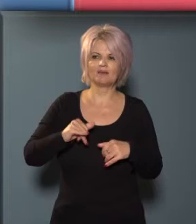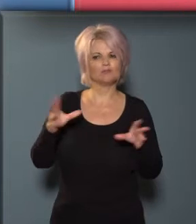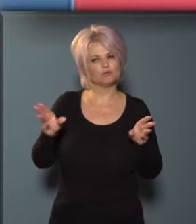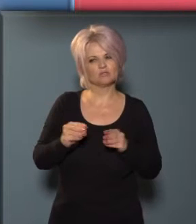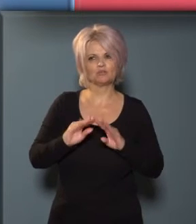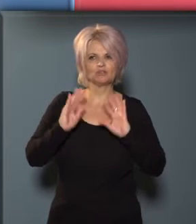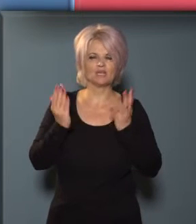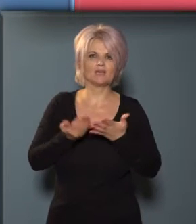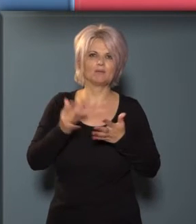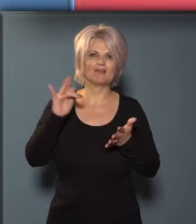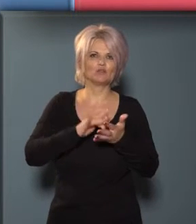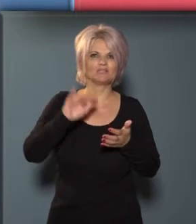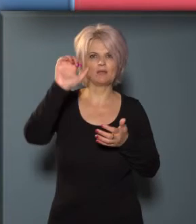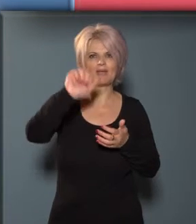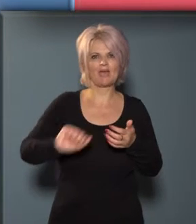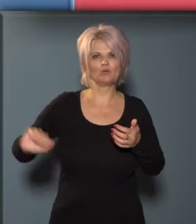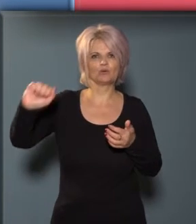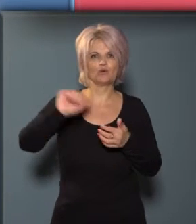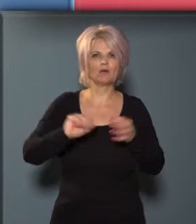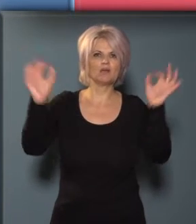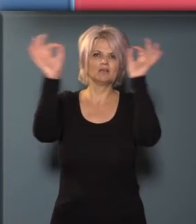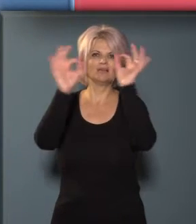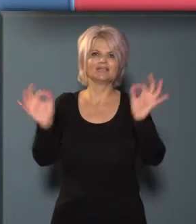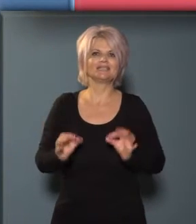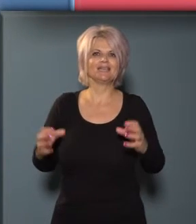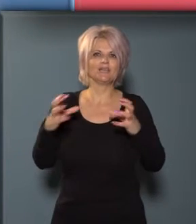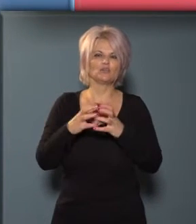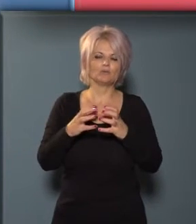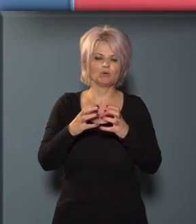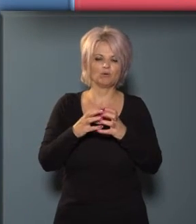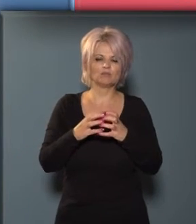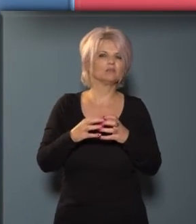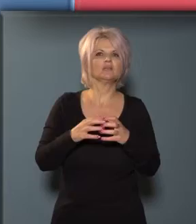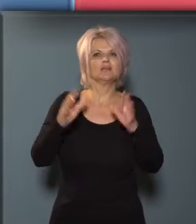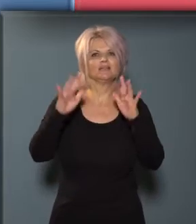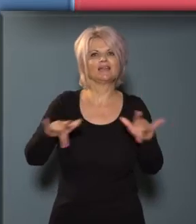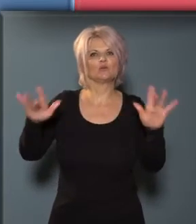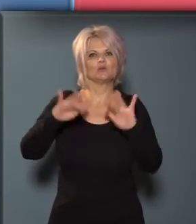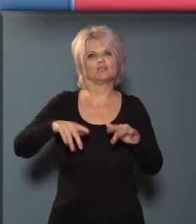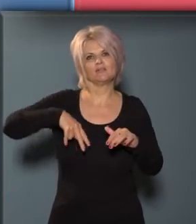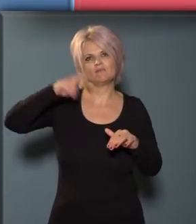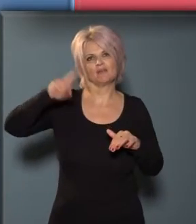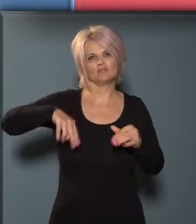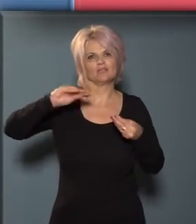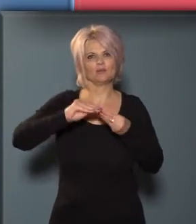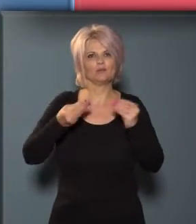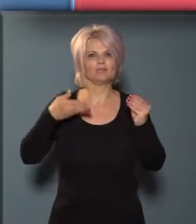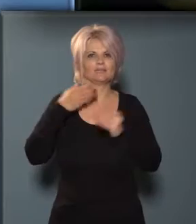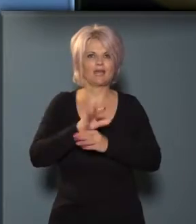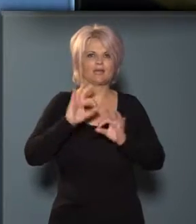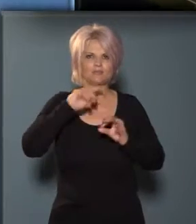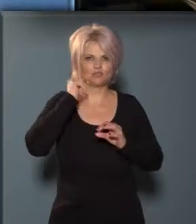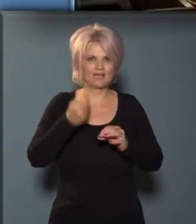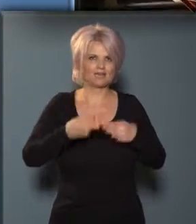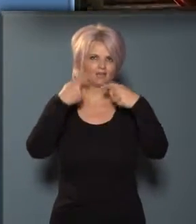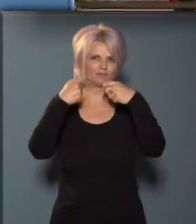összességében Közép-Európa a cégcsoport dekoratív festék üzletágának az egyik legsikeresebb